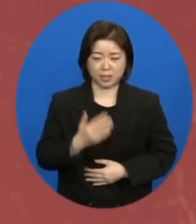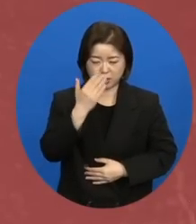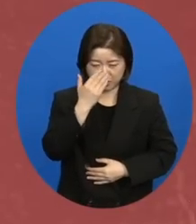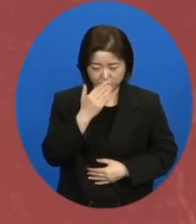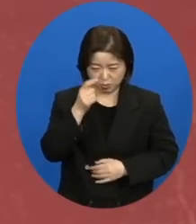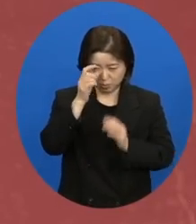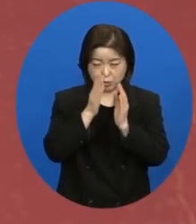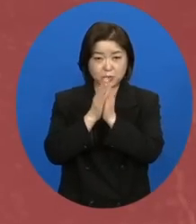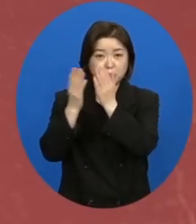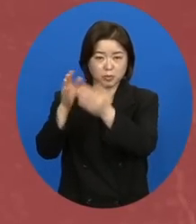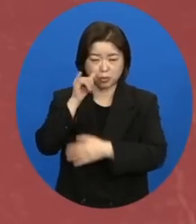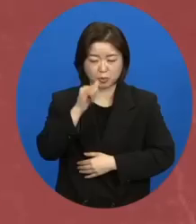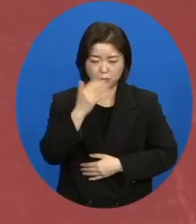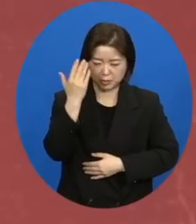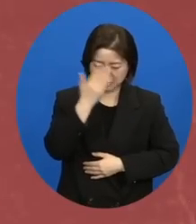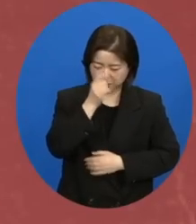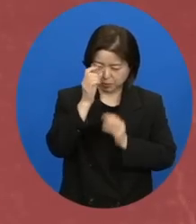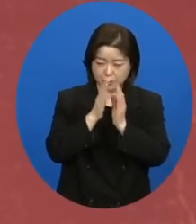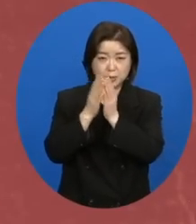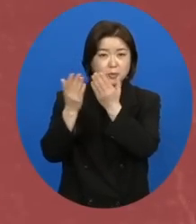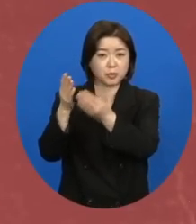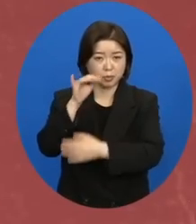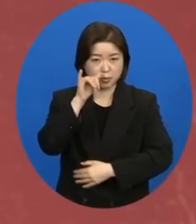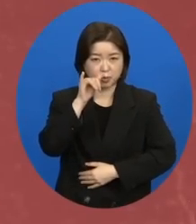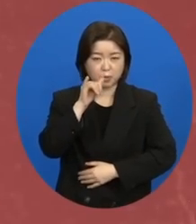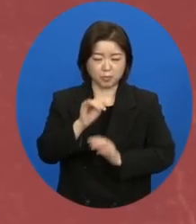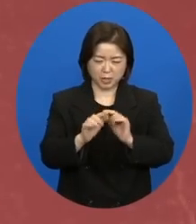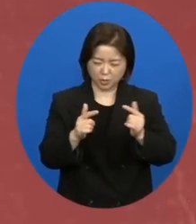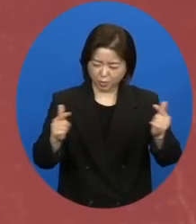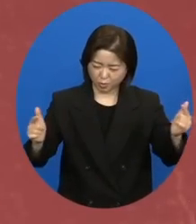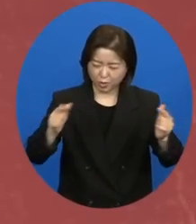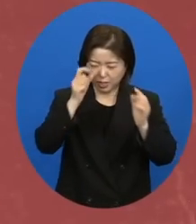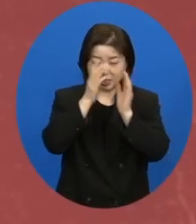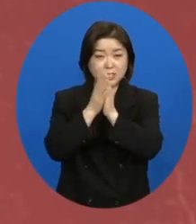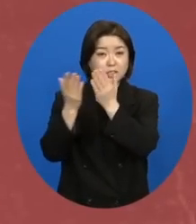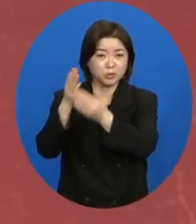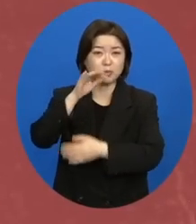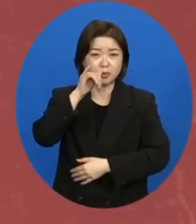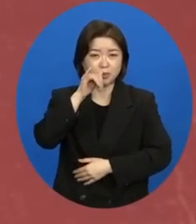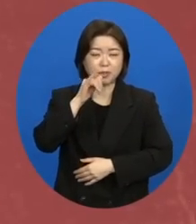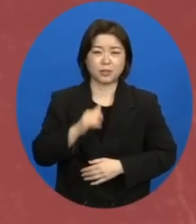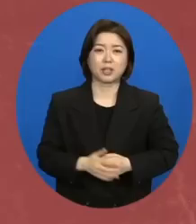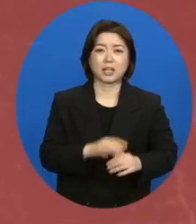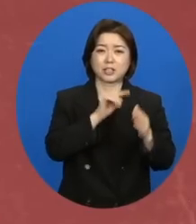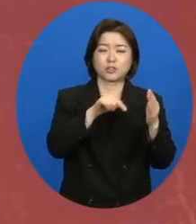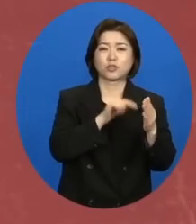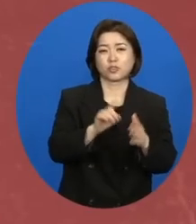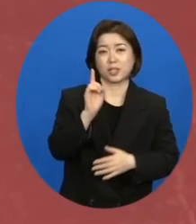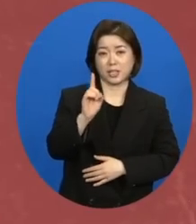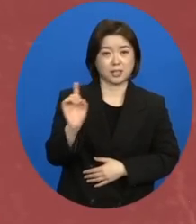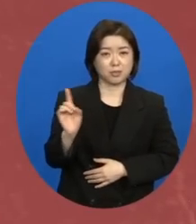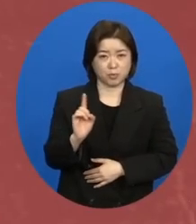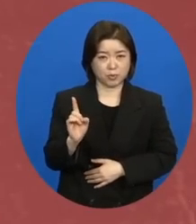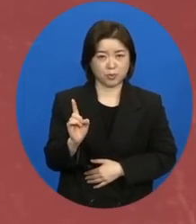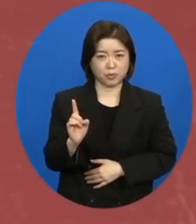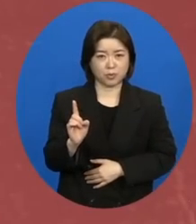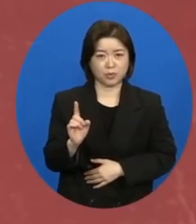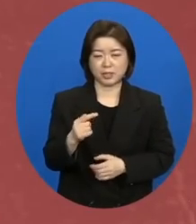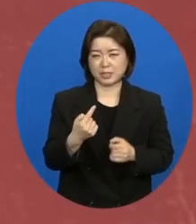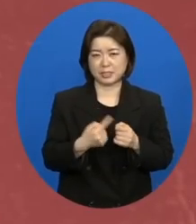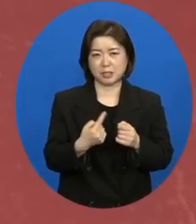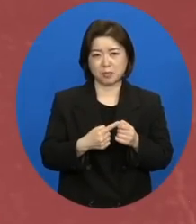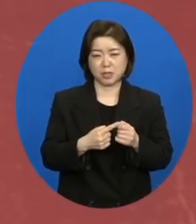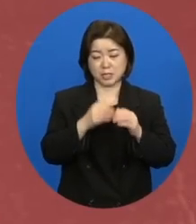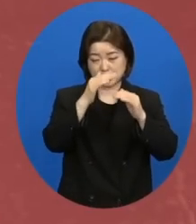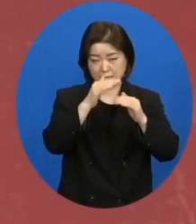겸손기도도 있고 정결기도도 있고 여러 기도가 있는데 그 중에 하나가 뭐냐면 첫 번째